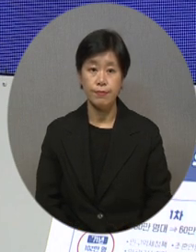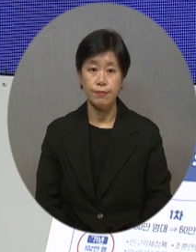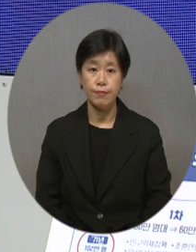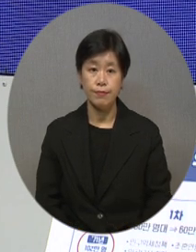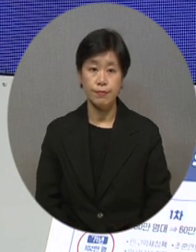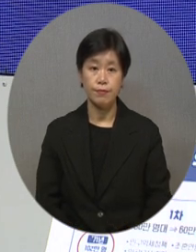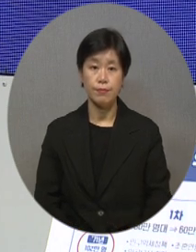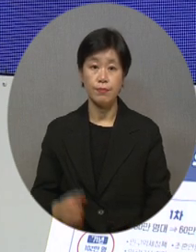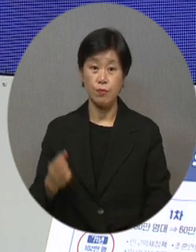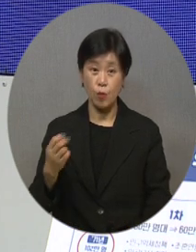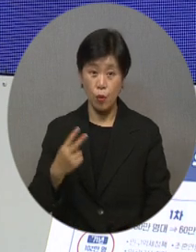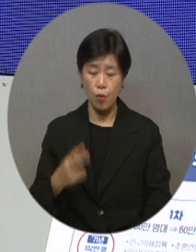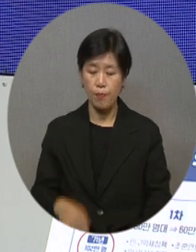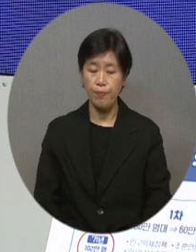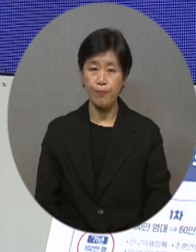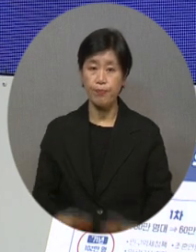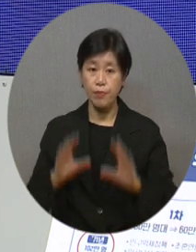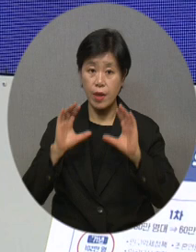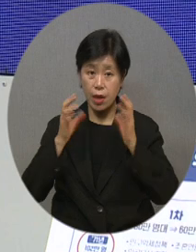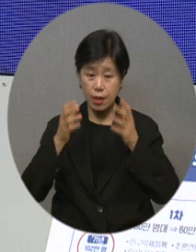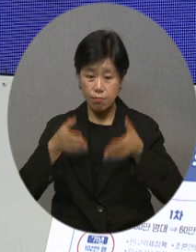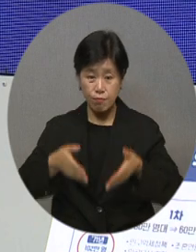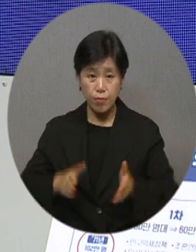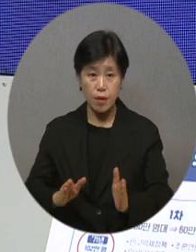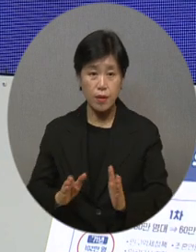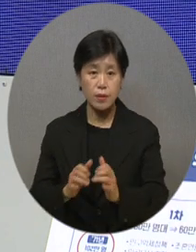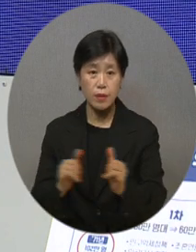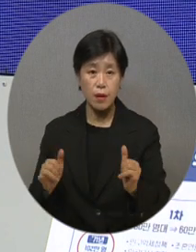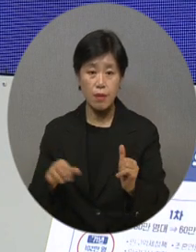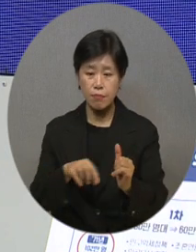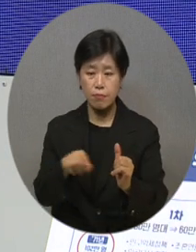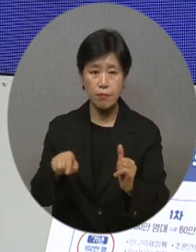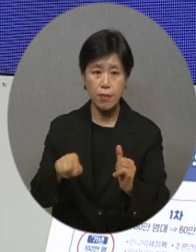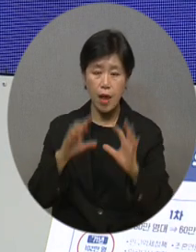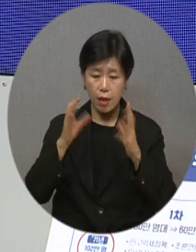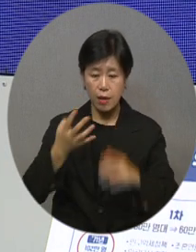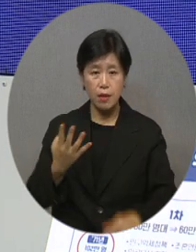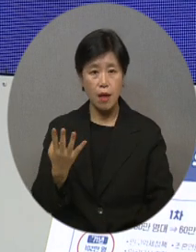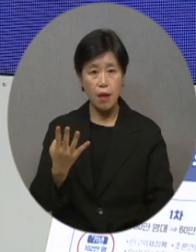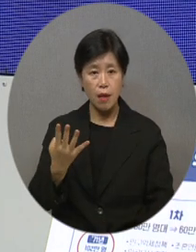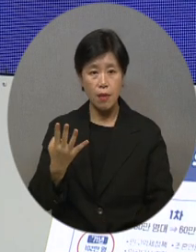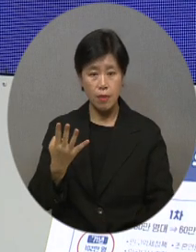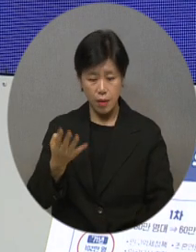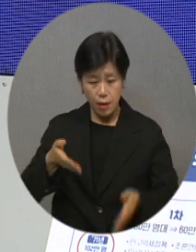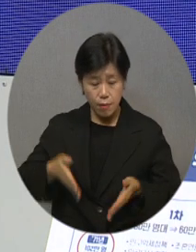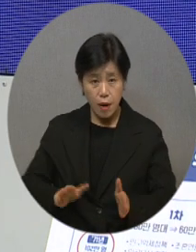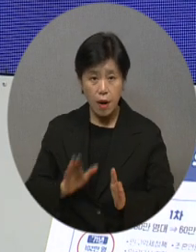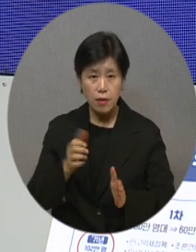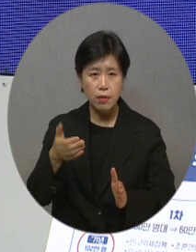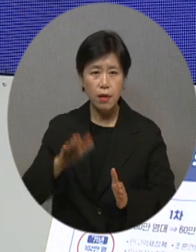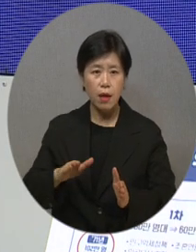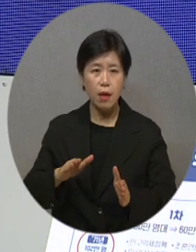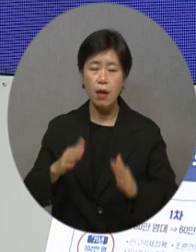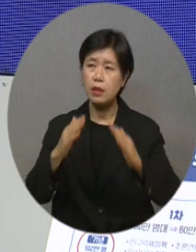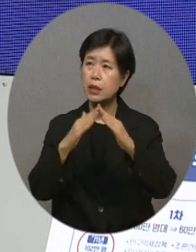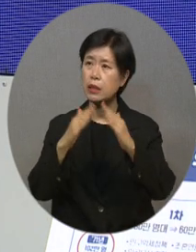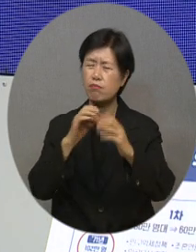넓지가 않습니다. 가보면 25평 아파트입니다. 그래서 그런 데에 대해서는 저희가 그